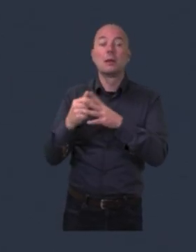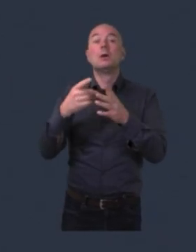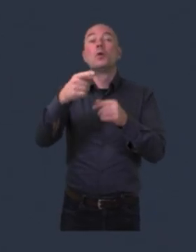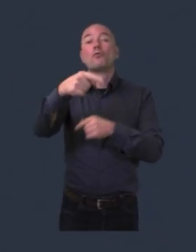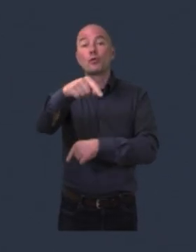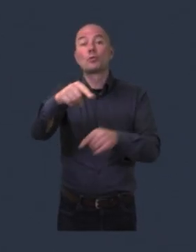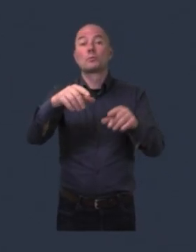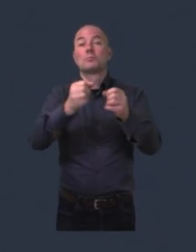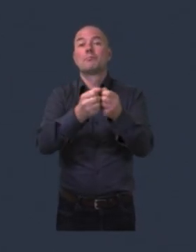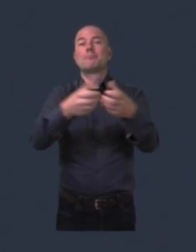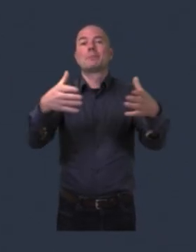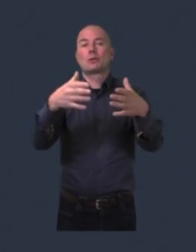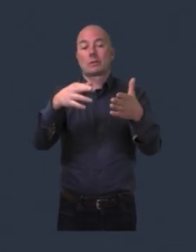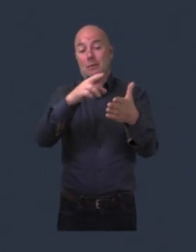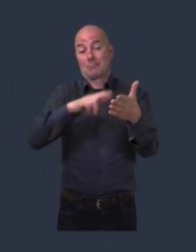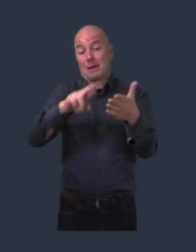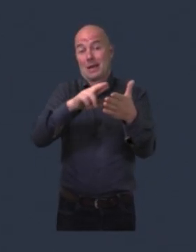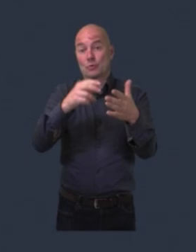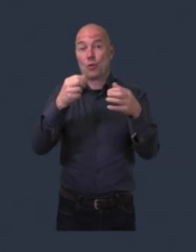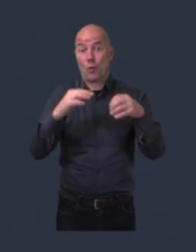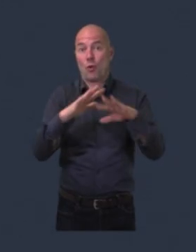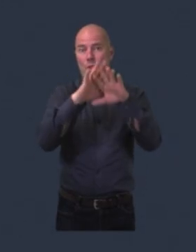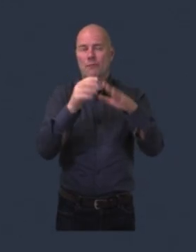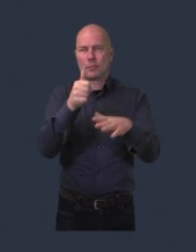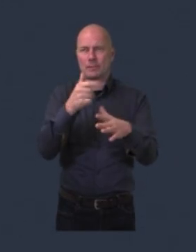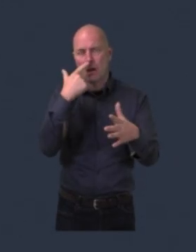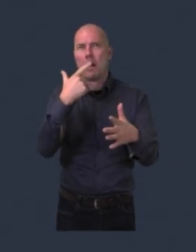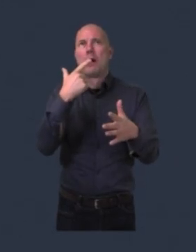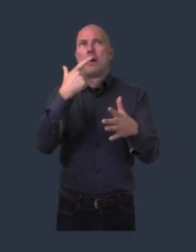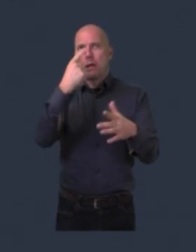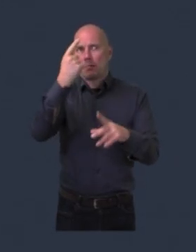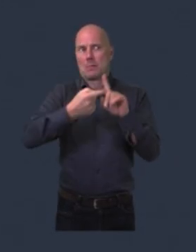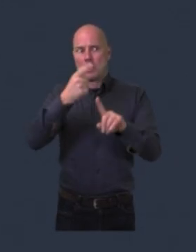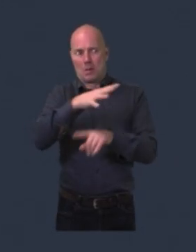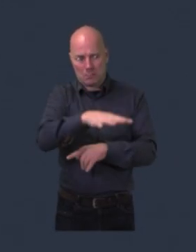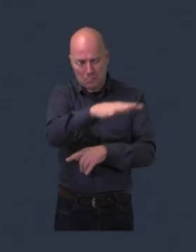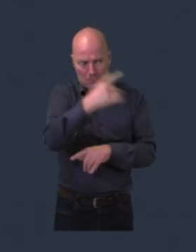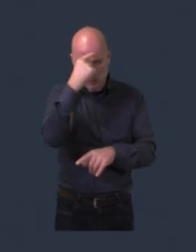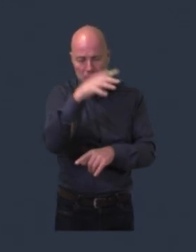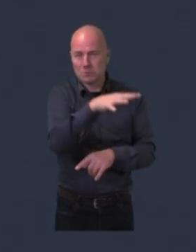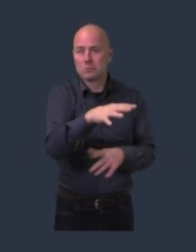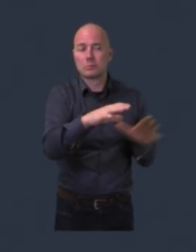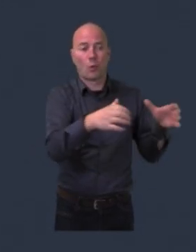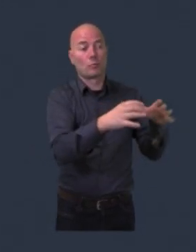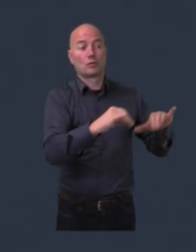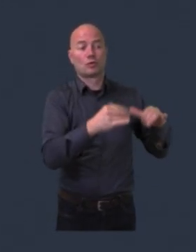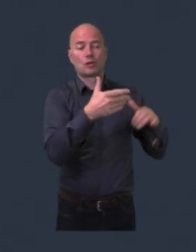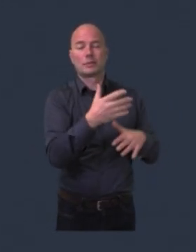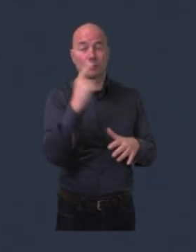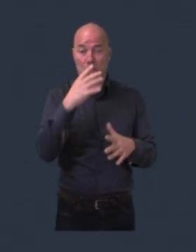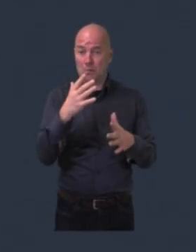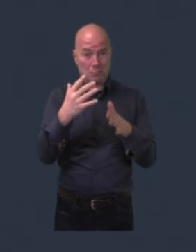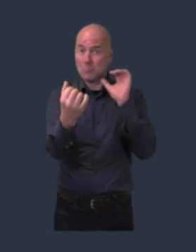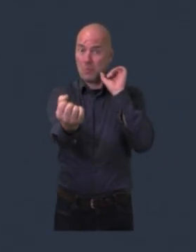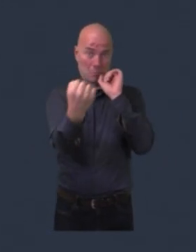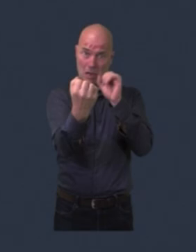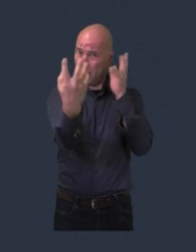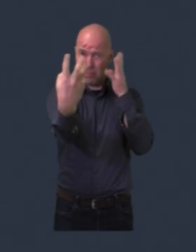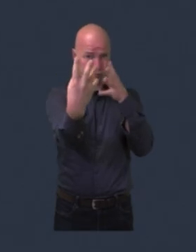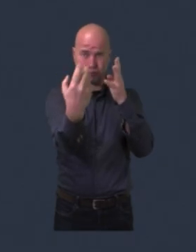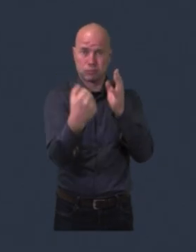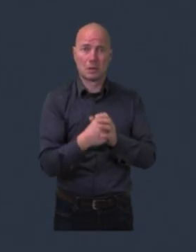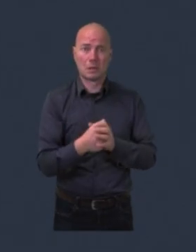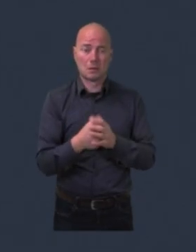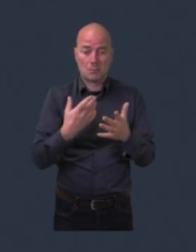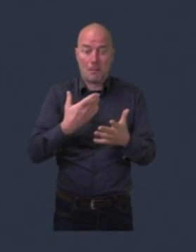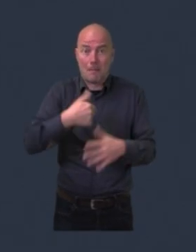être alerté par la situation sociale que vivent les jeunes de notre région. Nous partageons donc ensemble ce constat car nous sommes des élus de terrain confrontés à